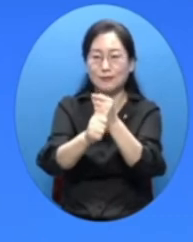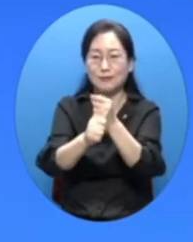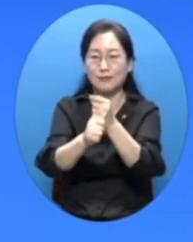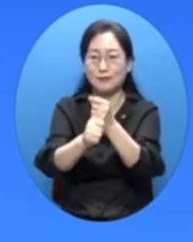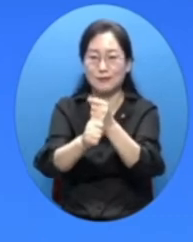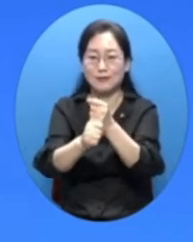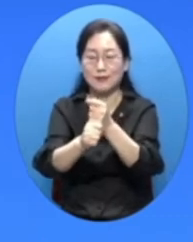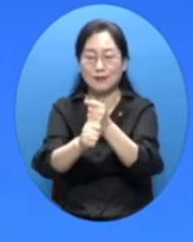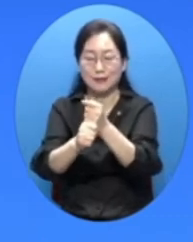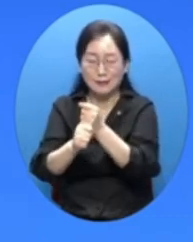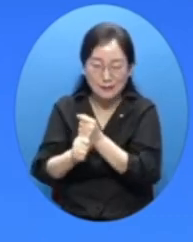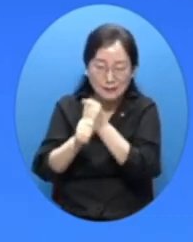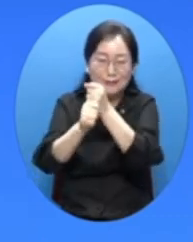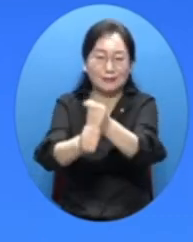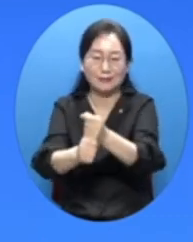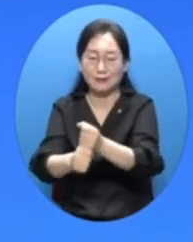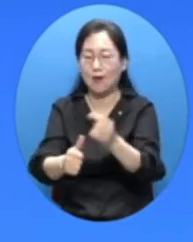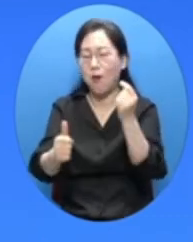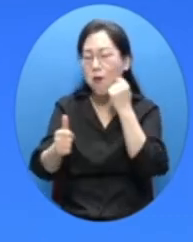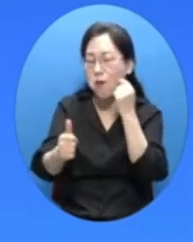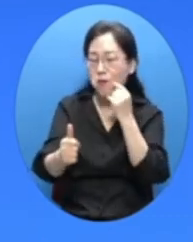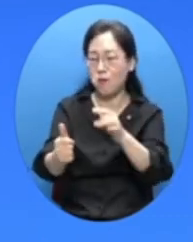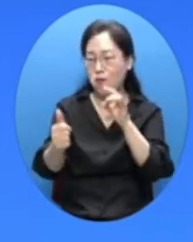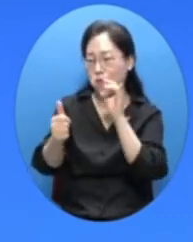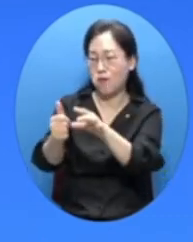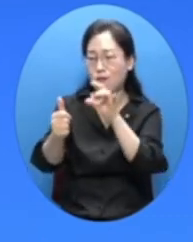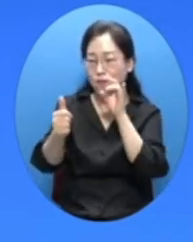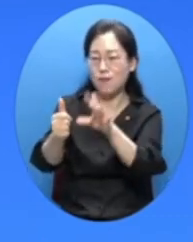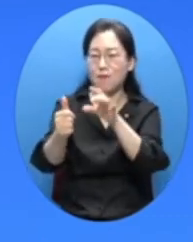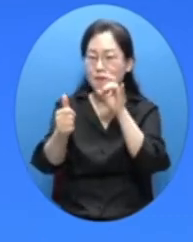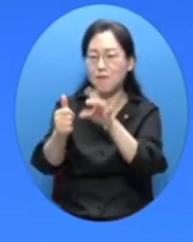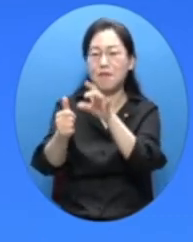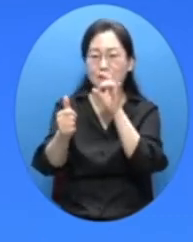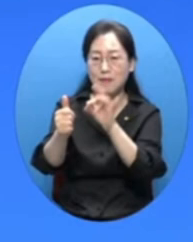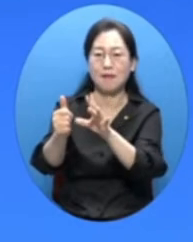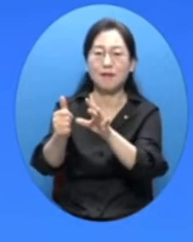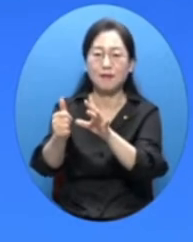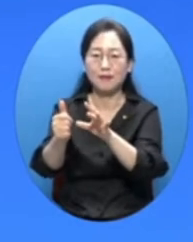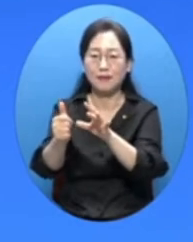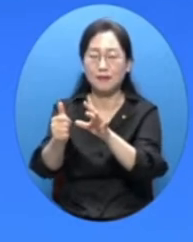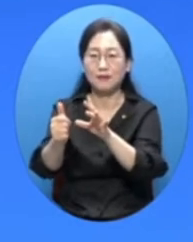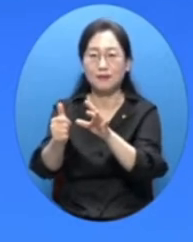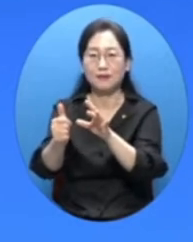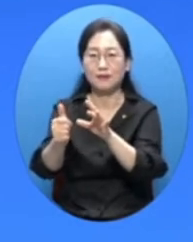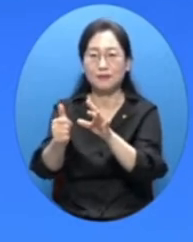막 거짓말로 그를 갖다가 참소해가지고